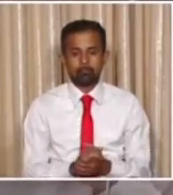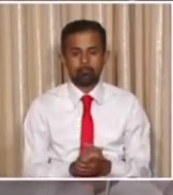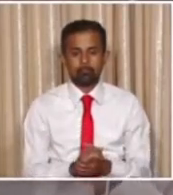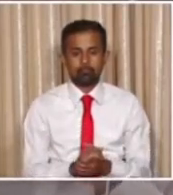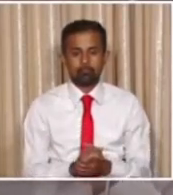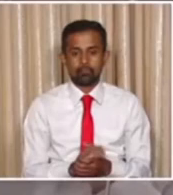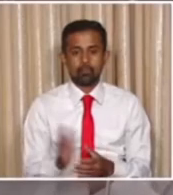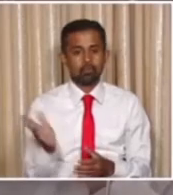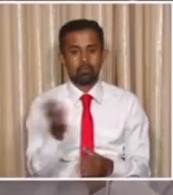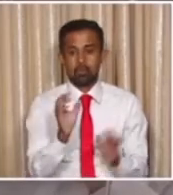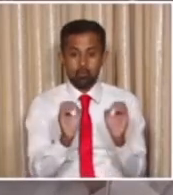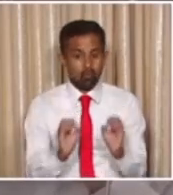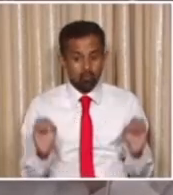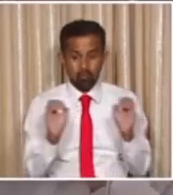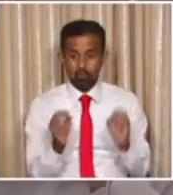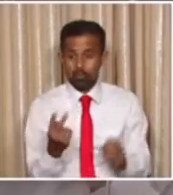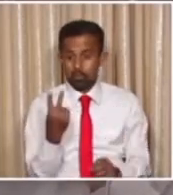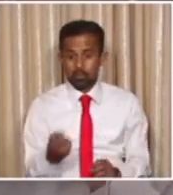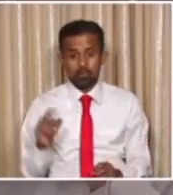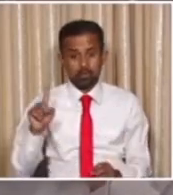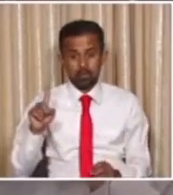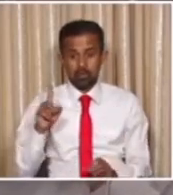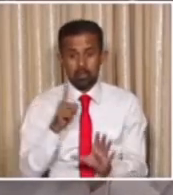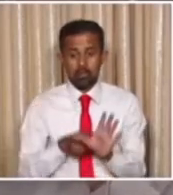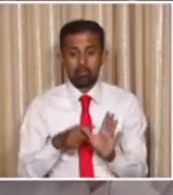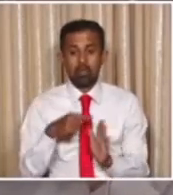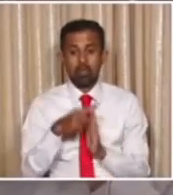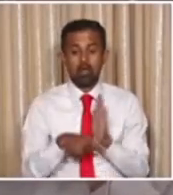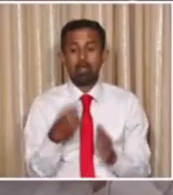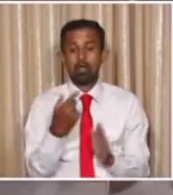දැන් මේ කිසි දෙයක් නැතුව 2001 වර්ෂයේ රටේ ආර්ථිකය ඍණ වුණා.